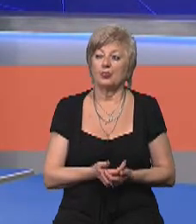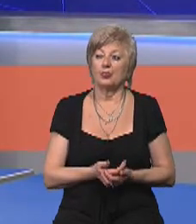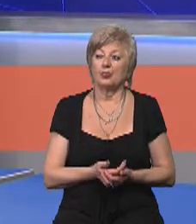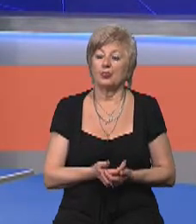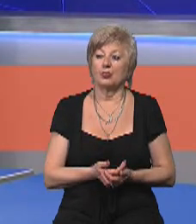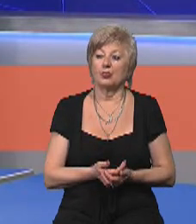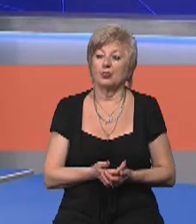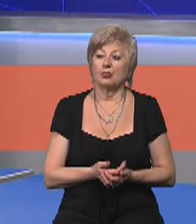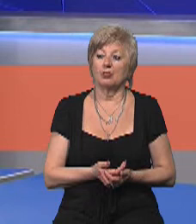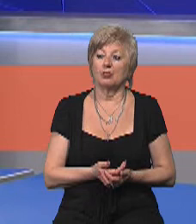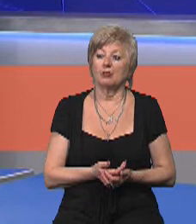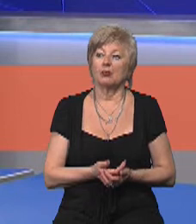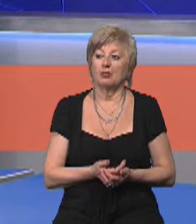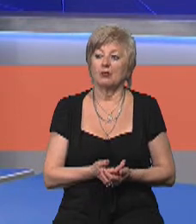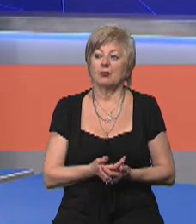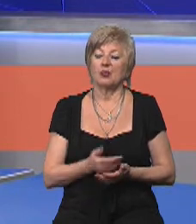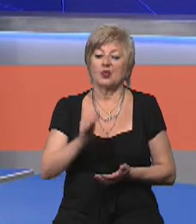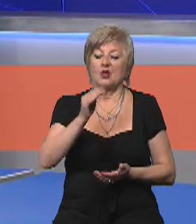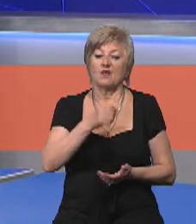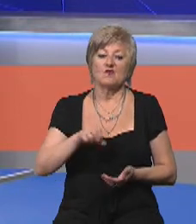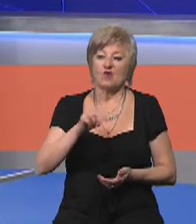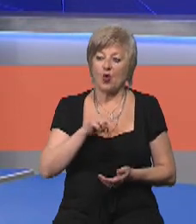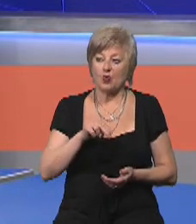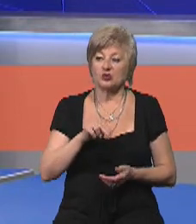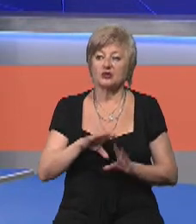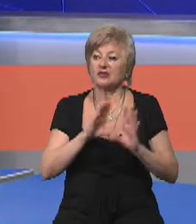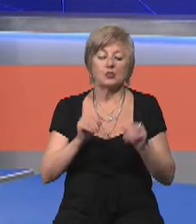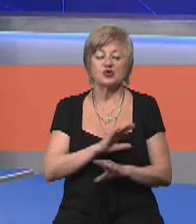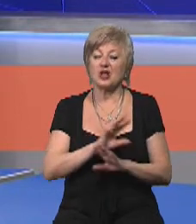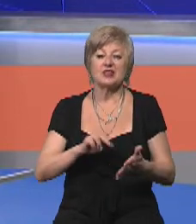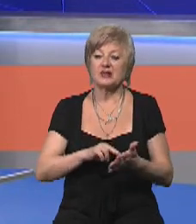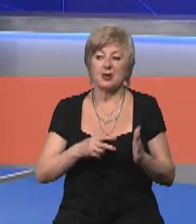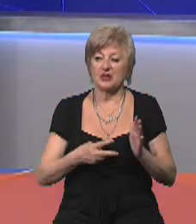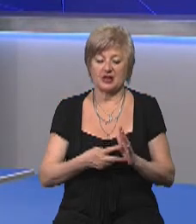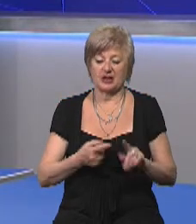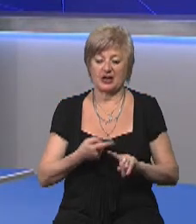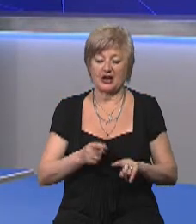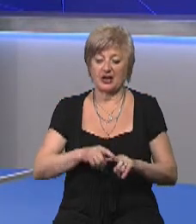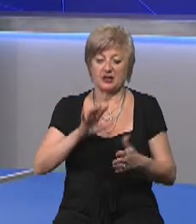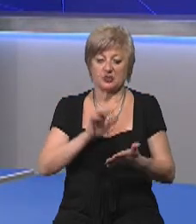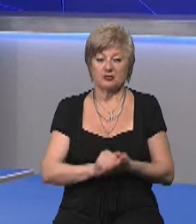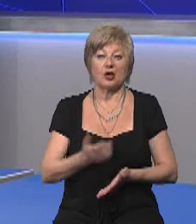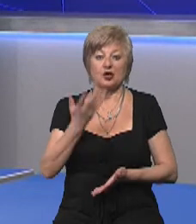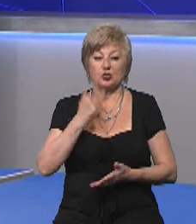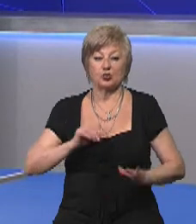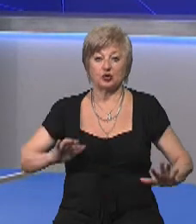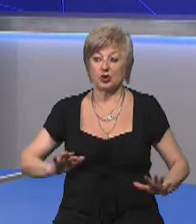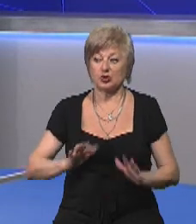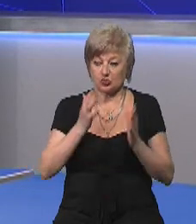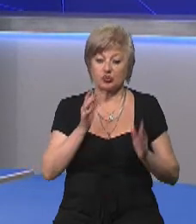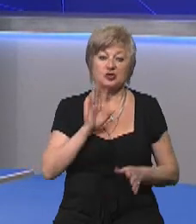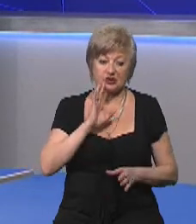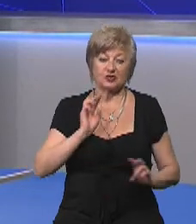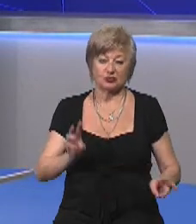извините, фонд, да, емоція, вообще не планировали этим заниматься. Как бы, когда случилась вот с Настюшей Ковалевой